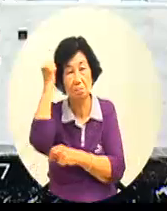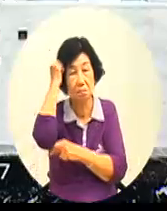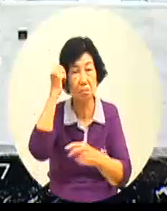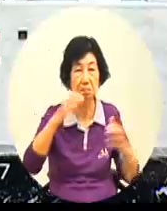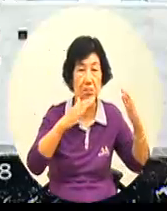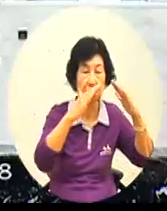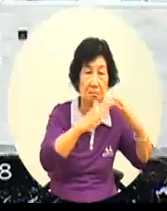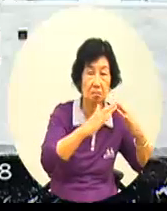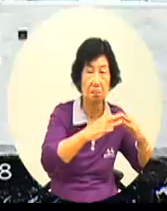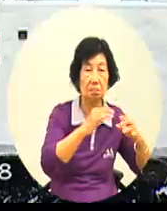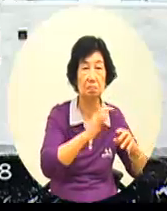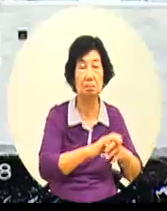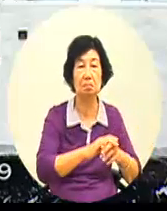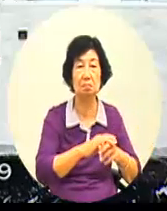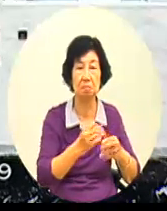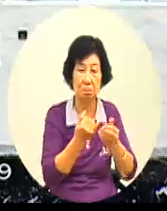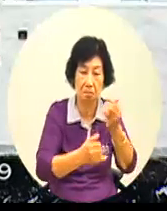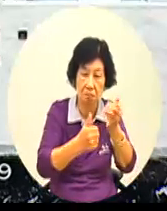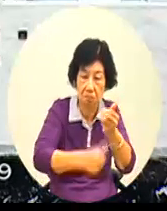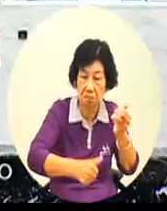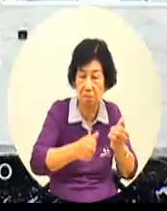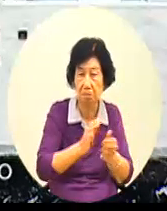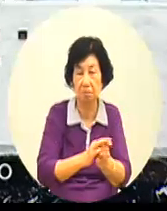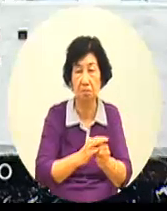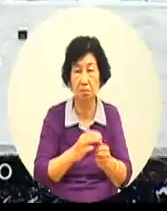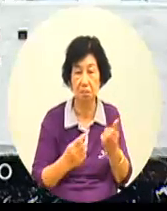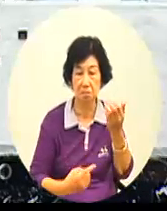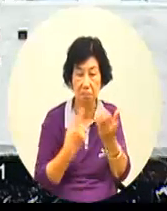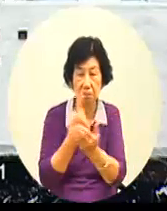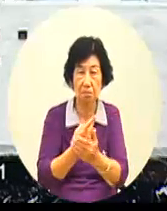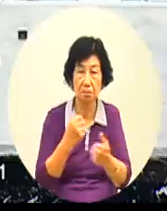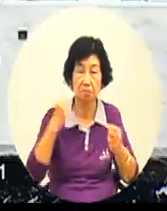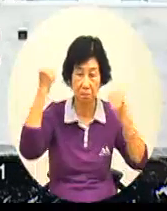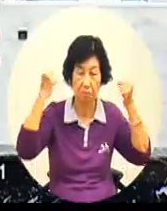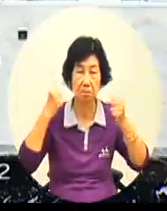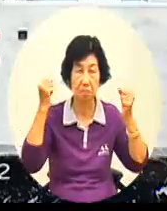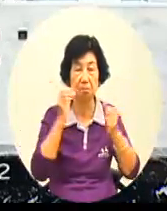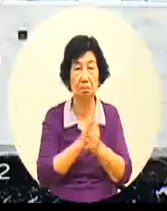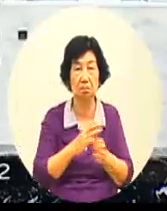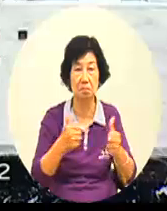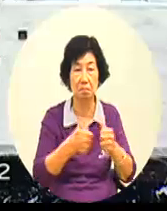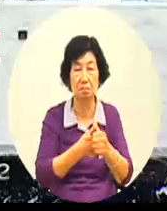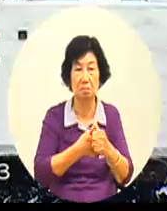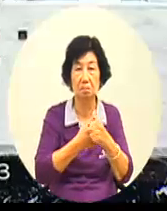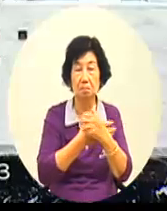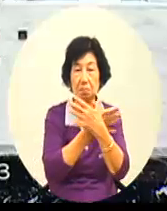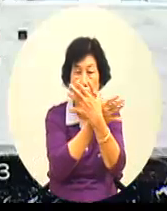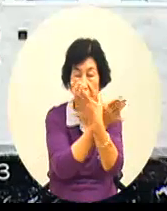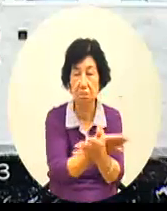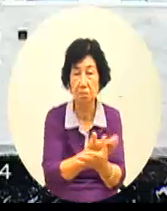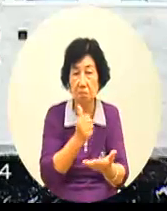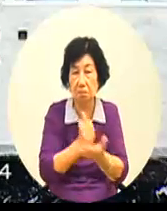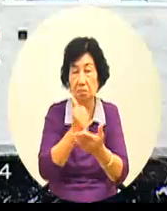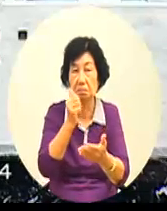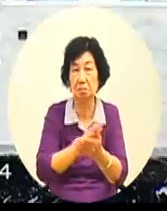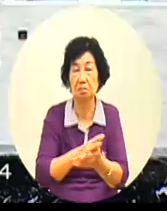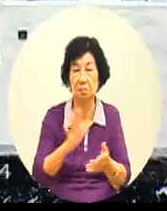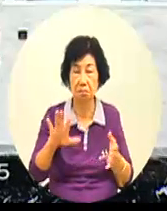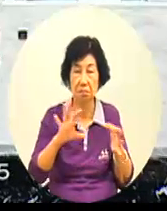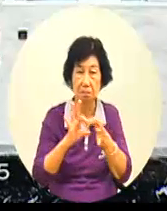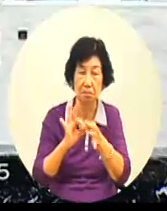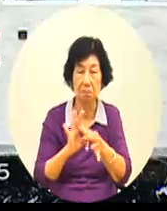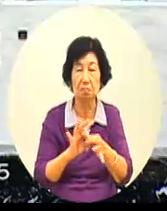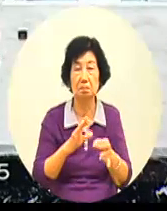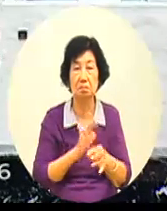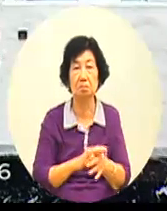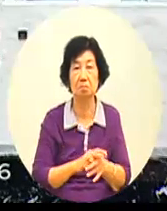动会。有得奖的能够给他们给予更多的关心跟照顾，让他们在这方面呢